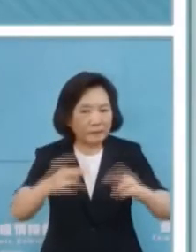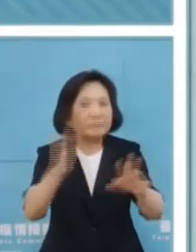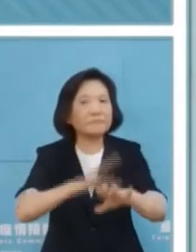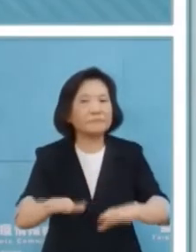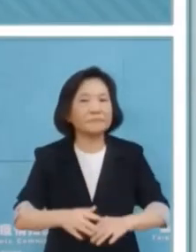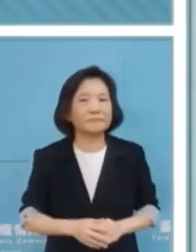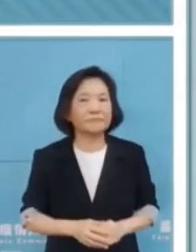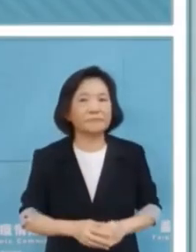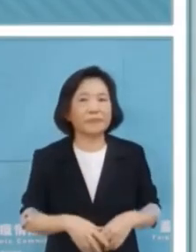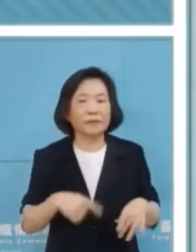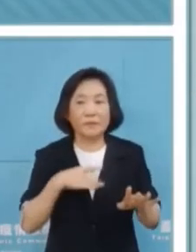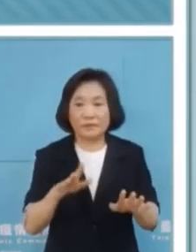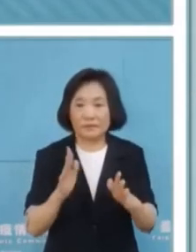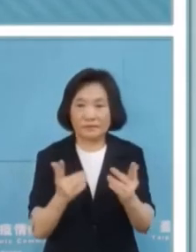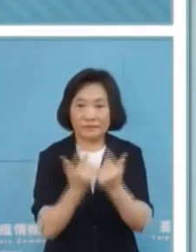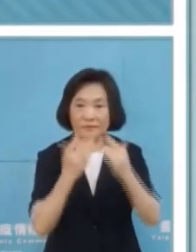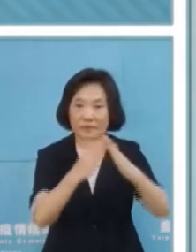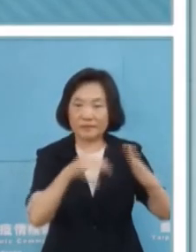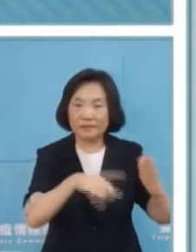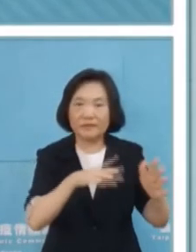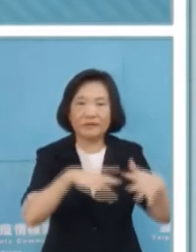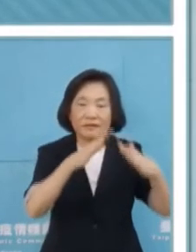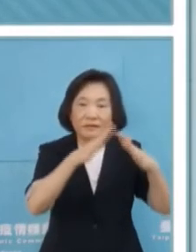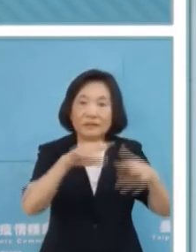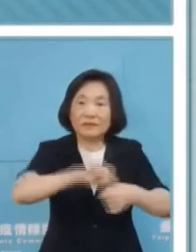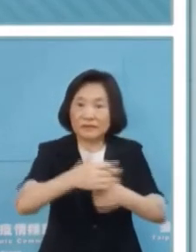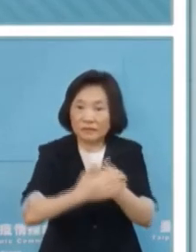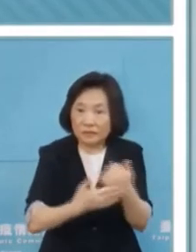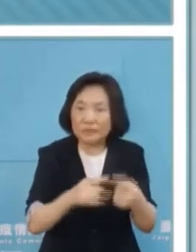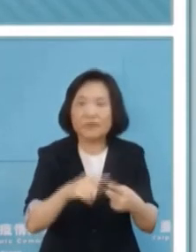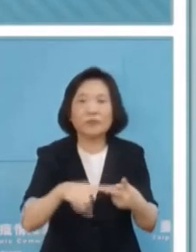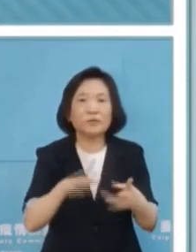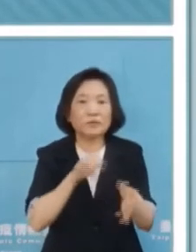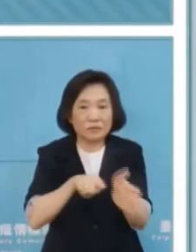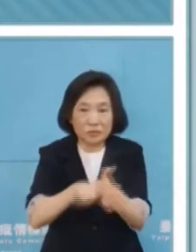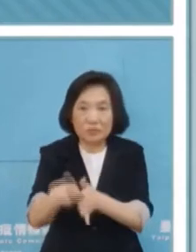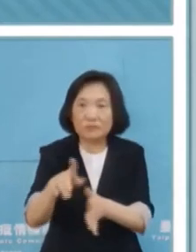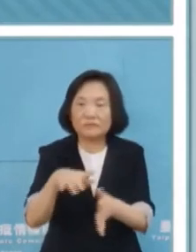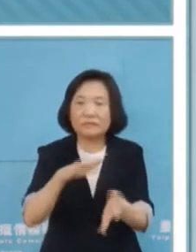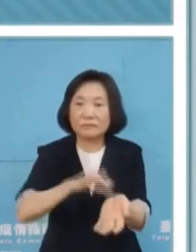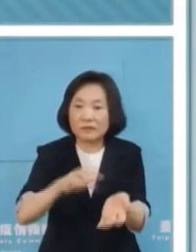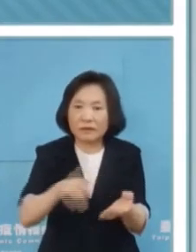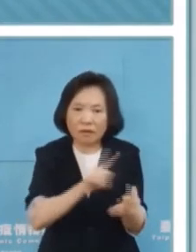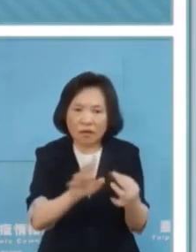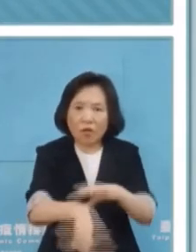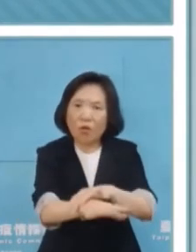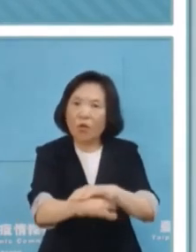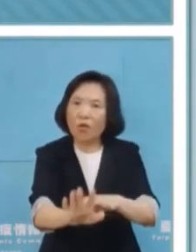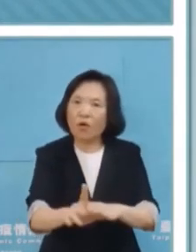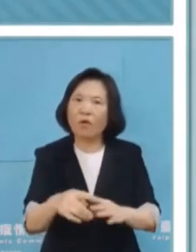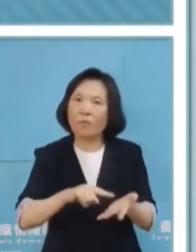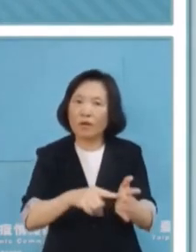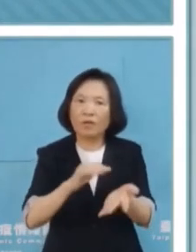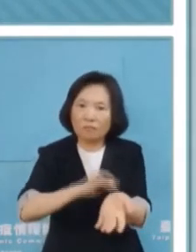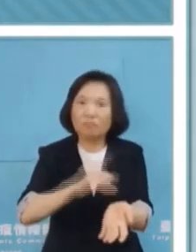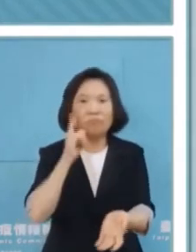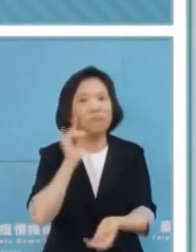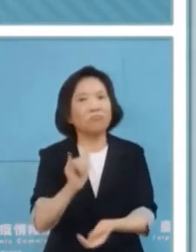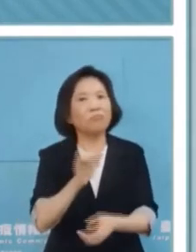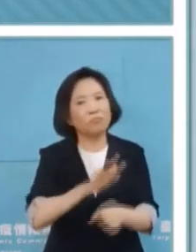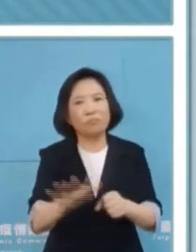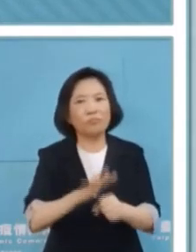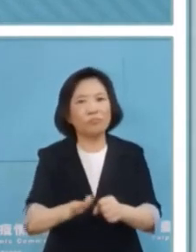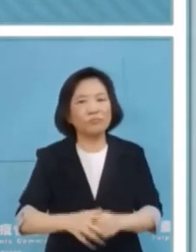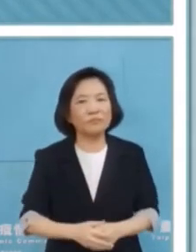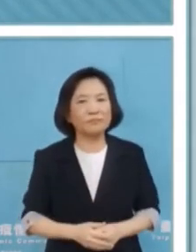因为我最近在看，我们目前台北市不管是加护病房或专责病房，空床都多很多，所以我们现在医疗量能是够。在